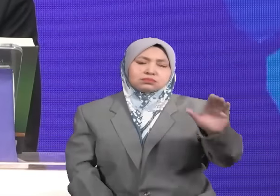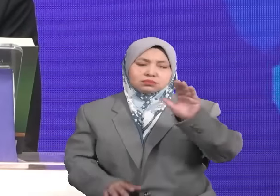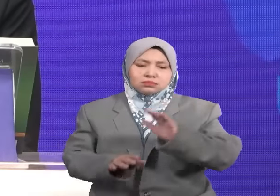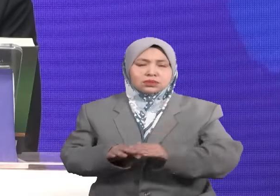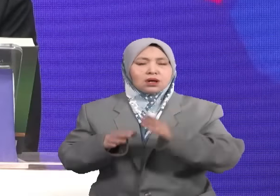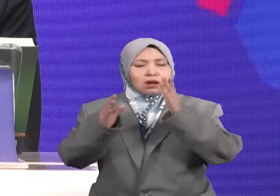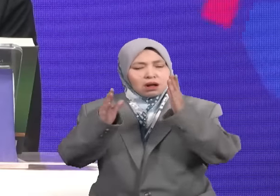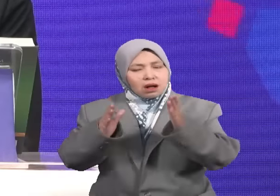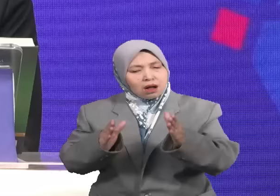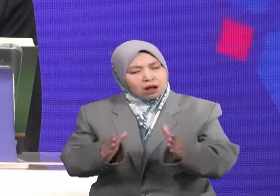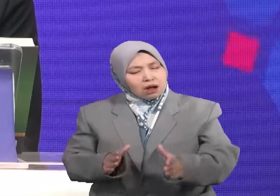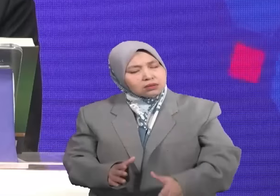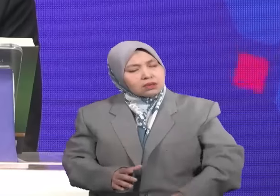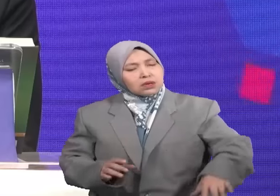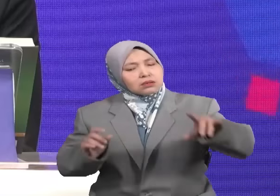الدنيا